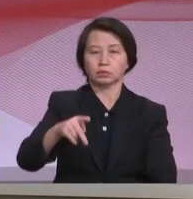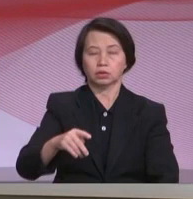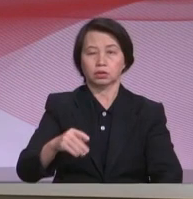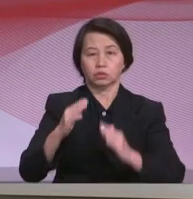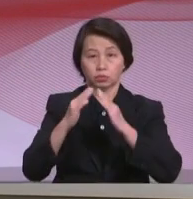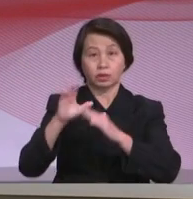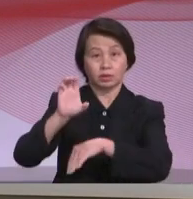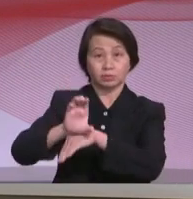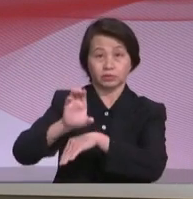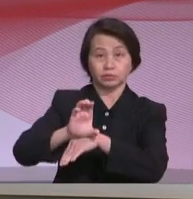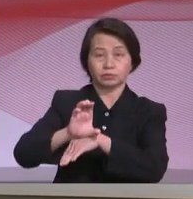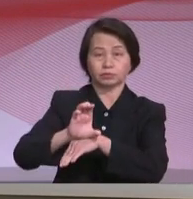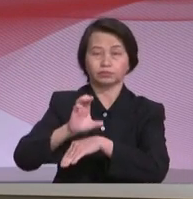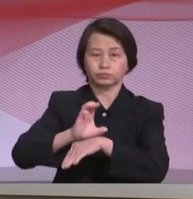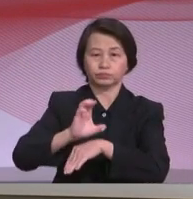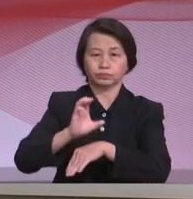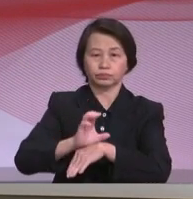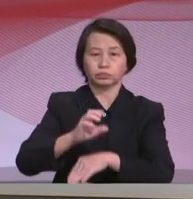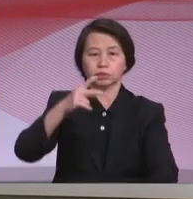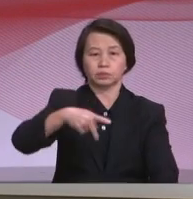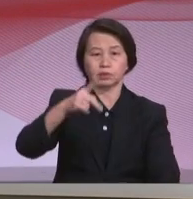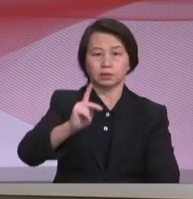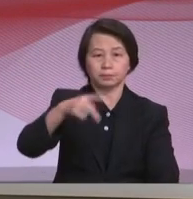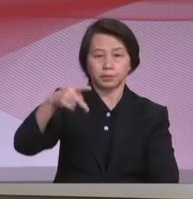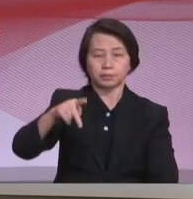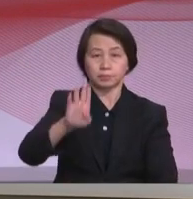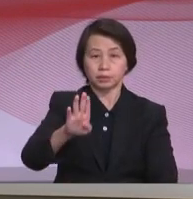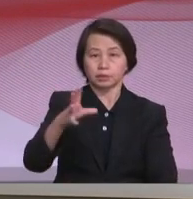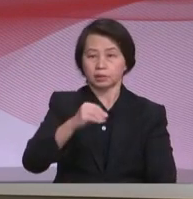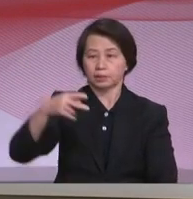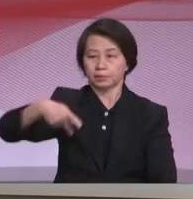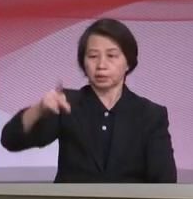ibadat di PKPP dan PKPB saja.